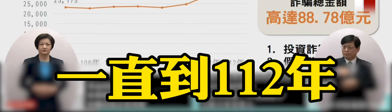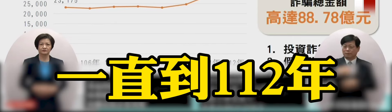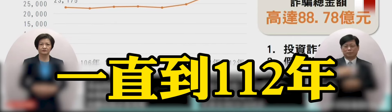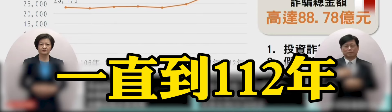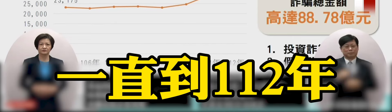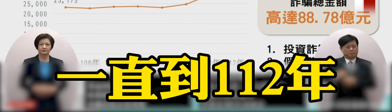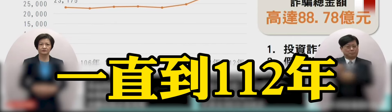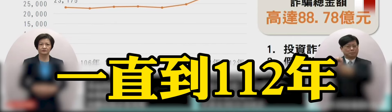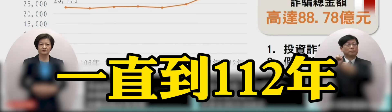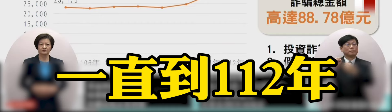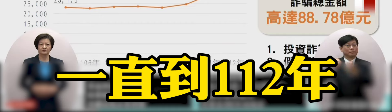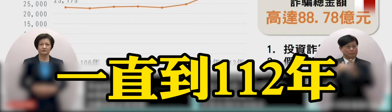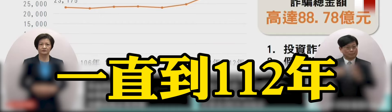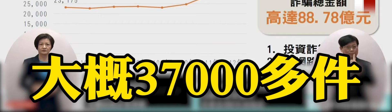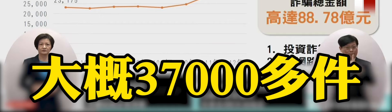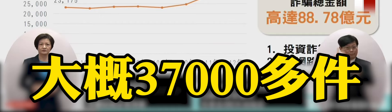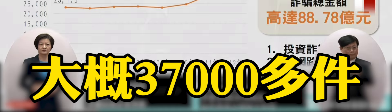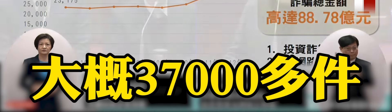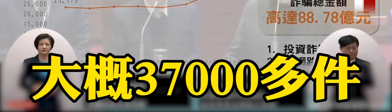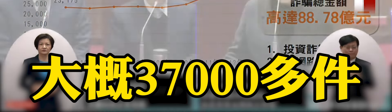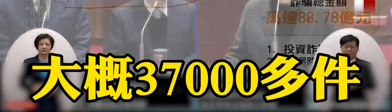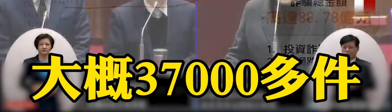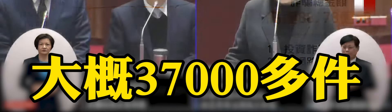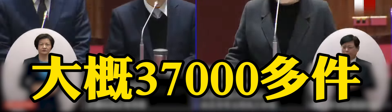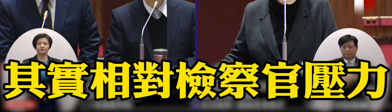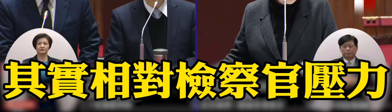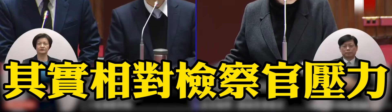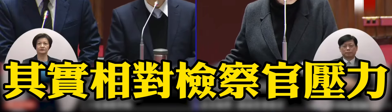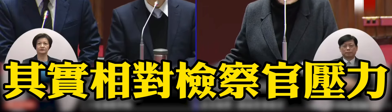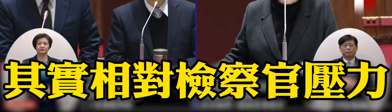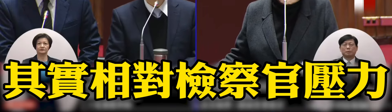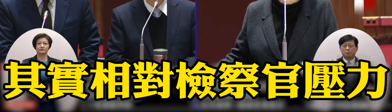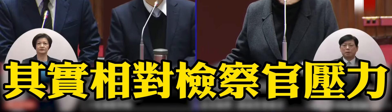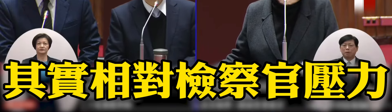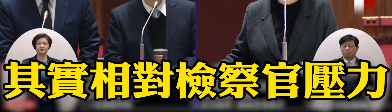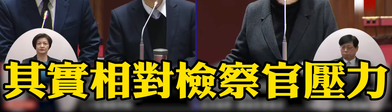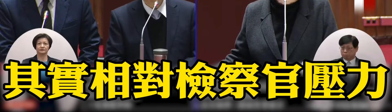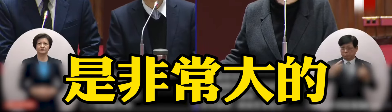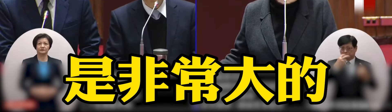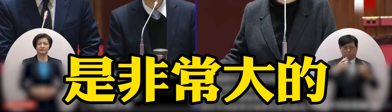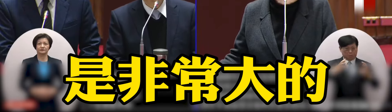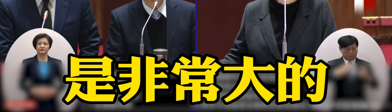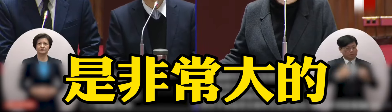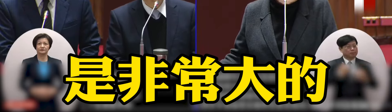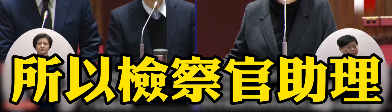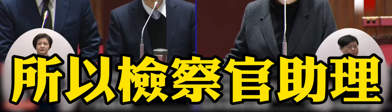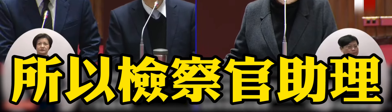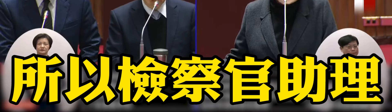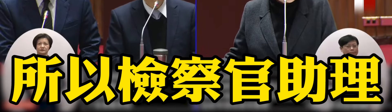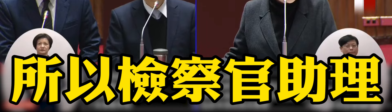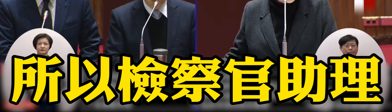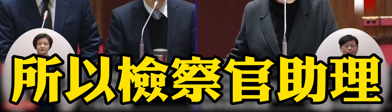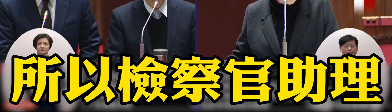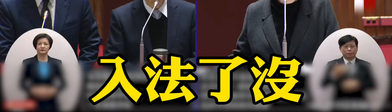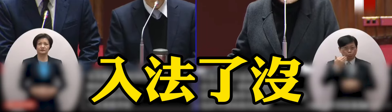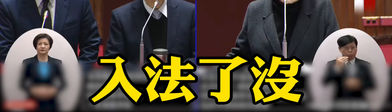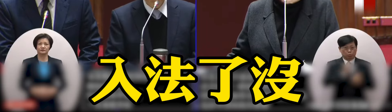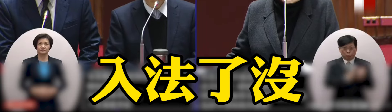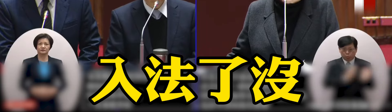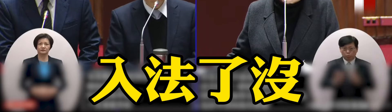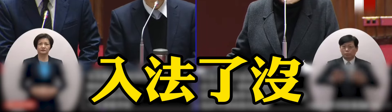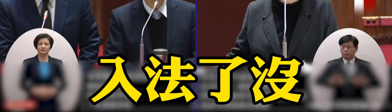23000多件，一直到112年大概37000件，其实相对检察官的压力是非常大的。所以检察官助理